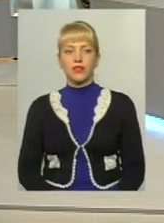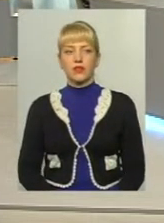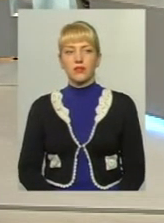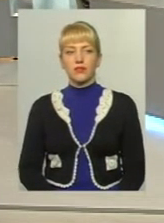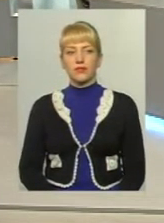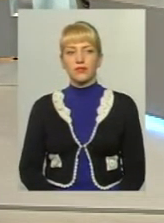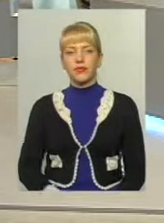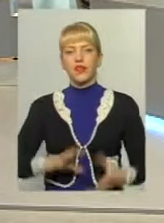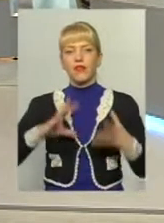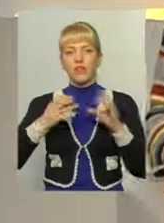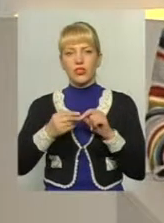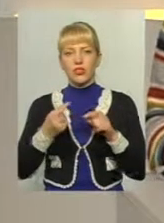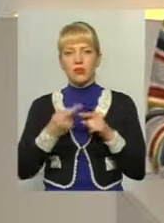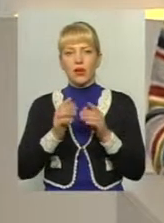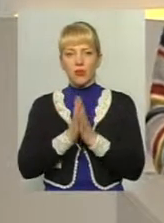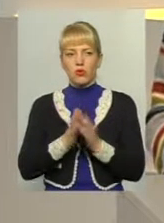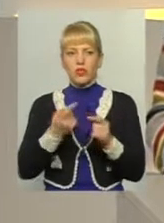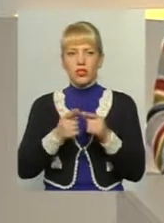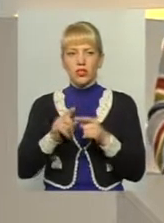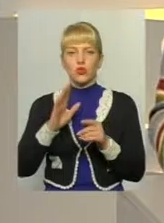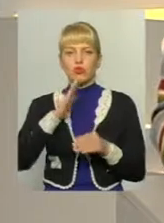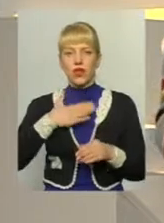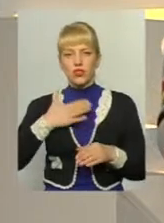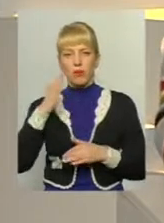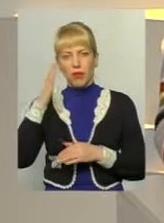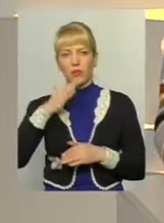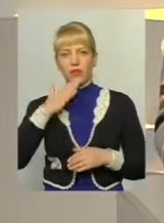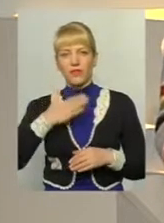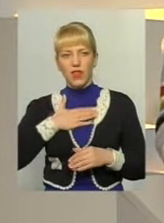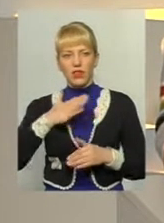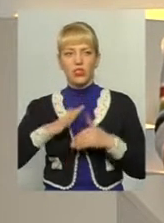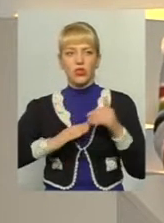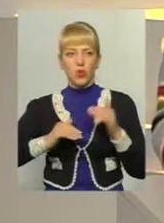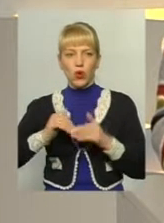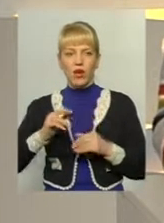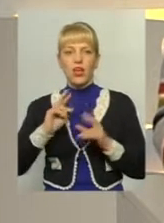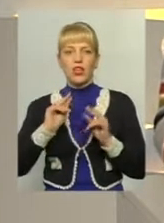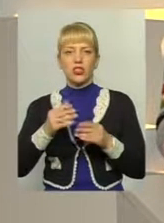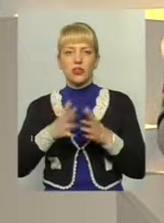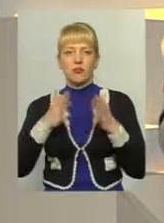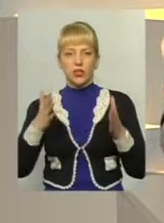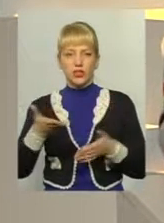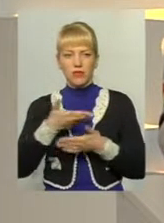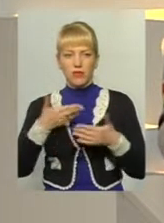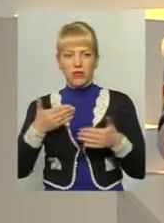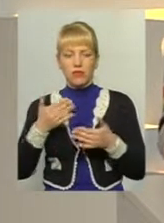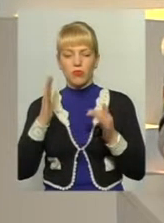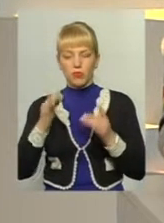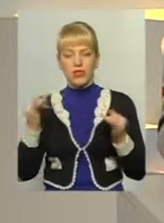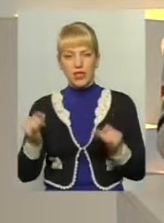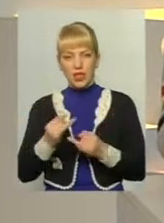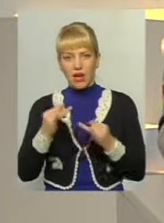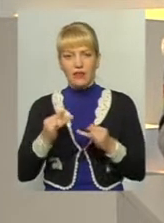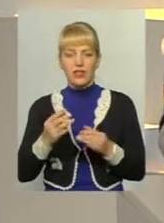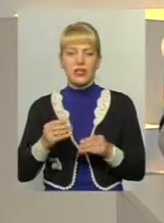ну, витрати, якщо так проаналізувати, якщо в майбутньому має бути, звісно, дешевше в ОСББ,